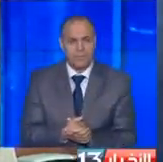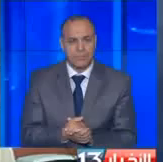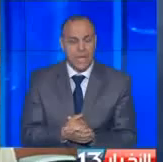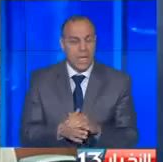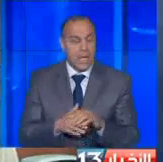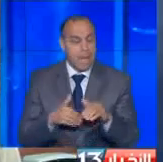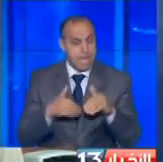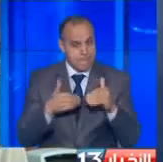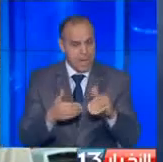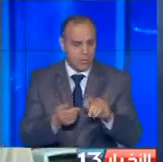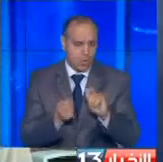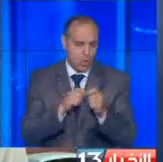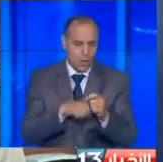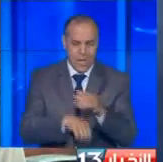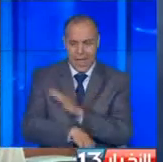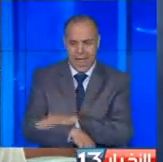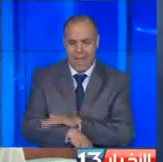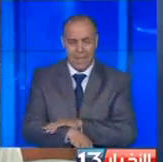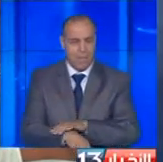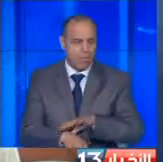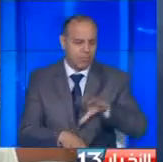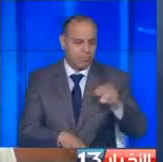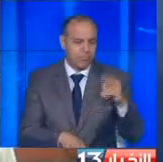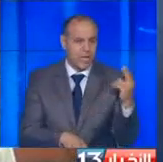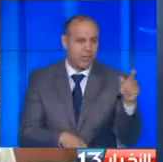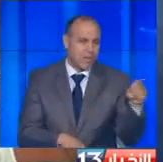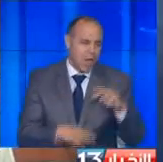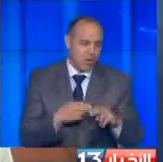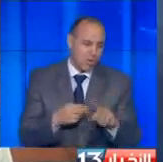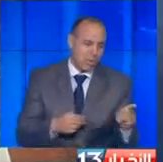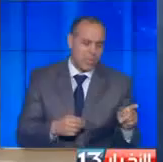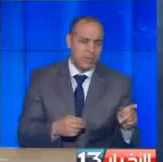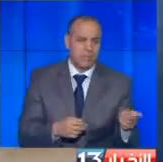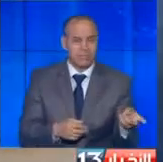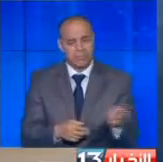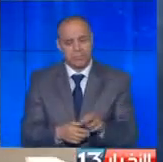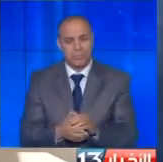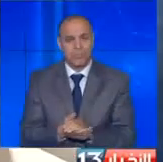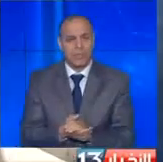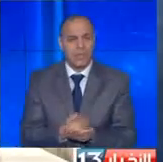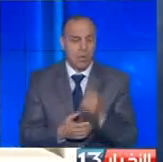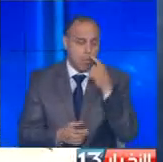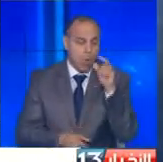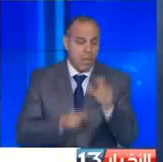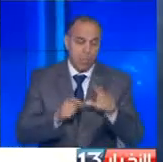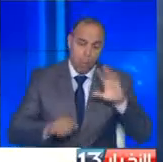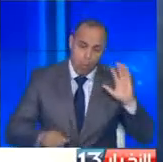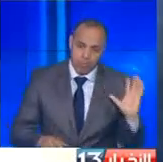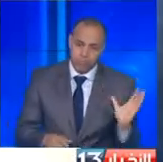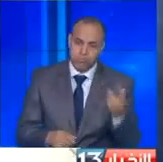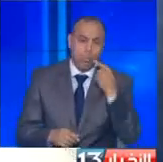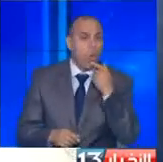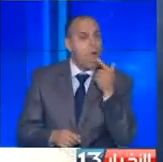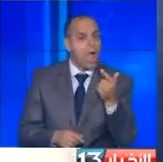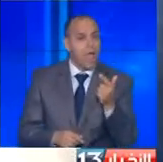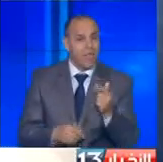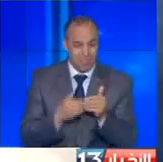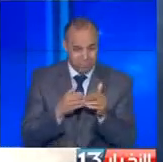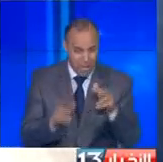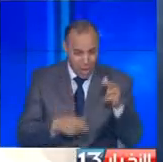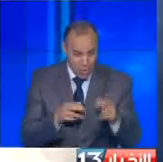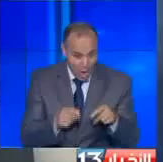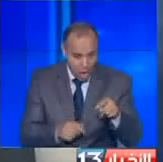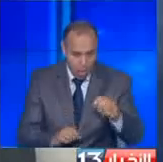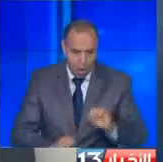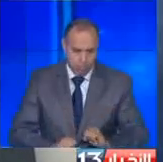الإجراءات خاصة في نقلة بعض الأعوان العاملين في المؤسسات الجامعية الأخرى للمعهد هذا. ويهدد الطلبة بالتصعيد إذا لم يفتتح